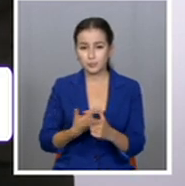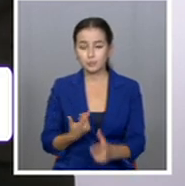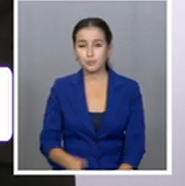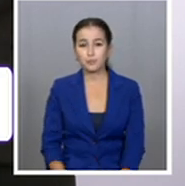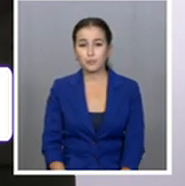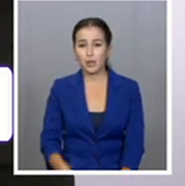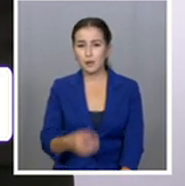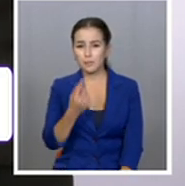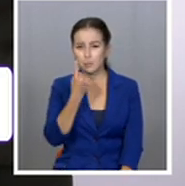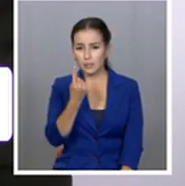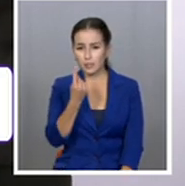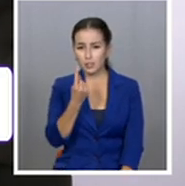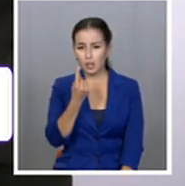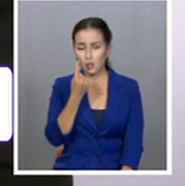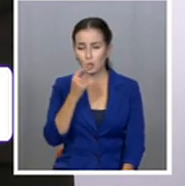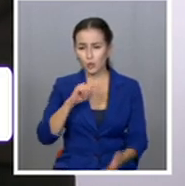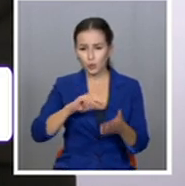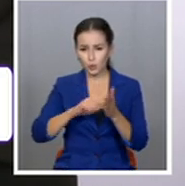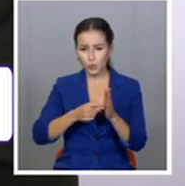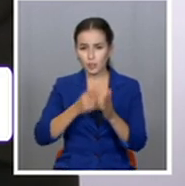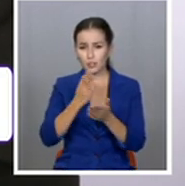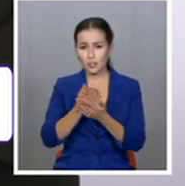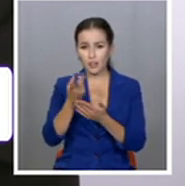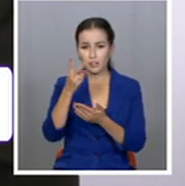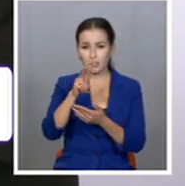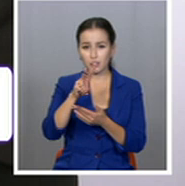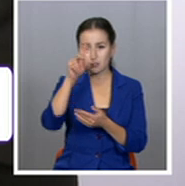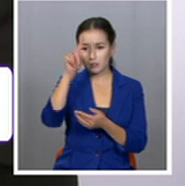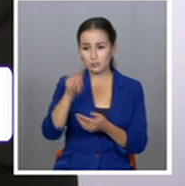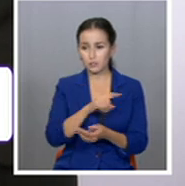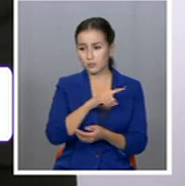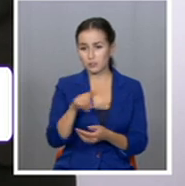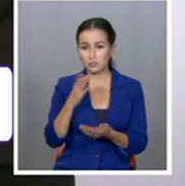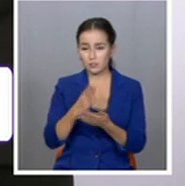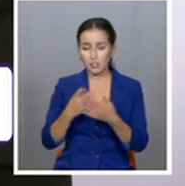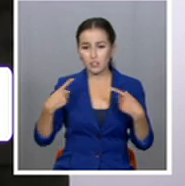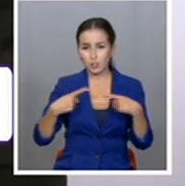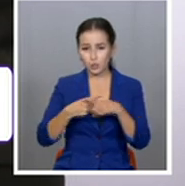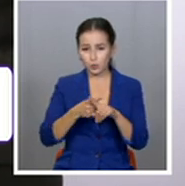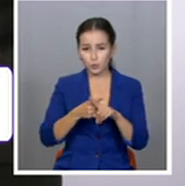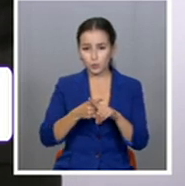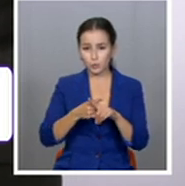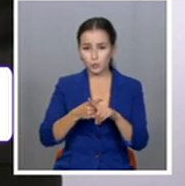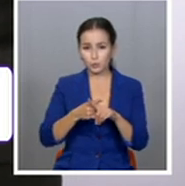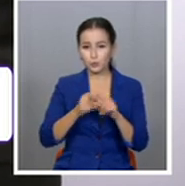Бір ғана ортақ нүктесі бар екі түзу қиылысатын түзулер деп аталады.